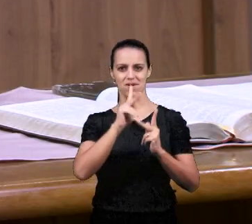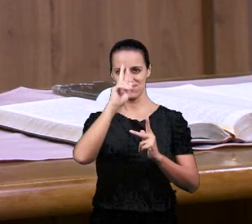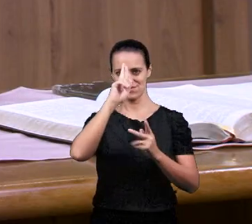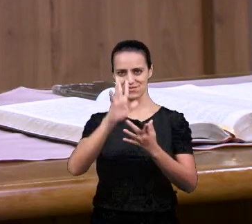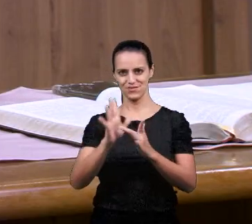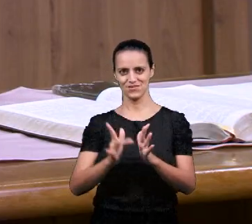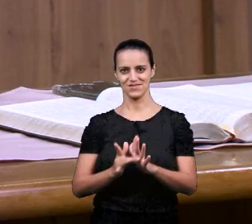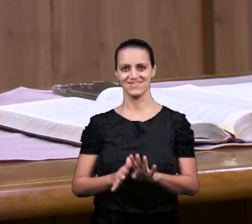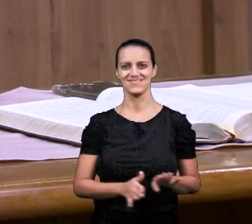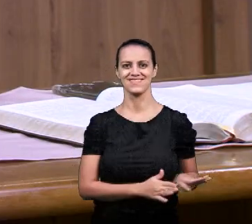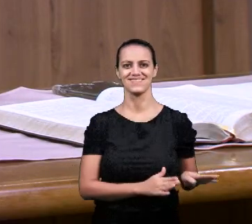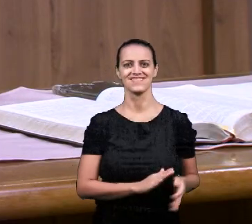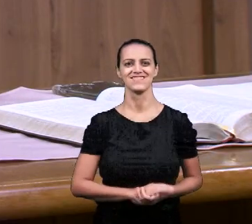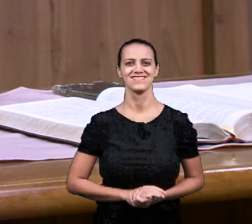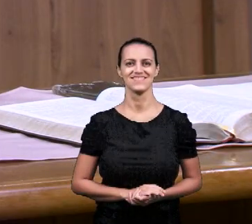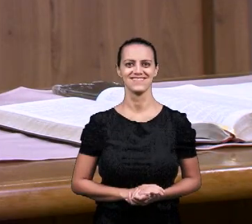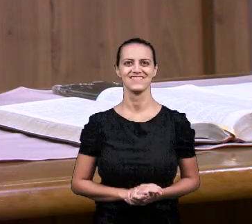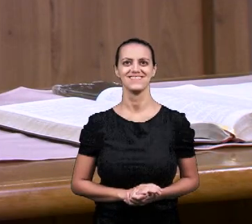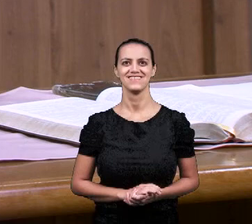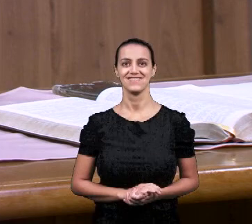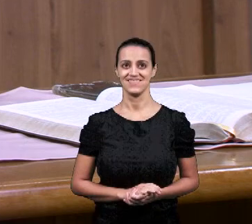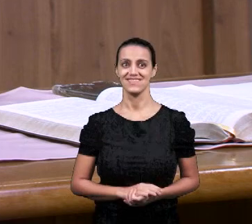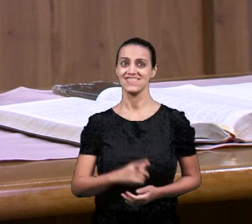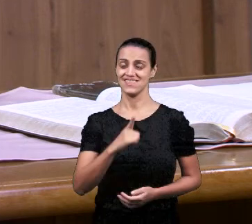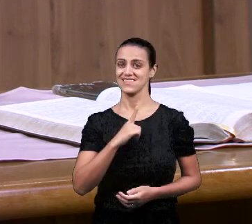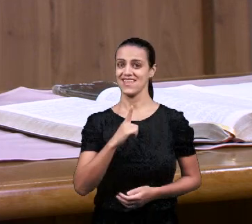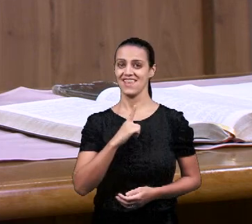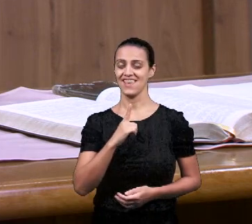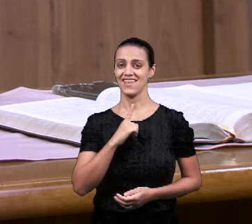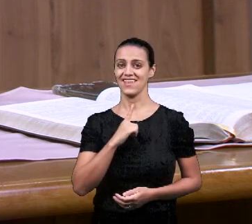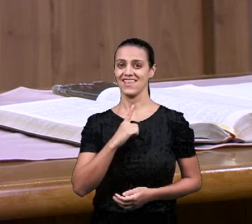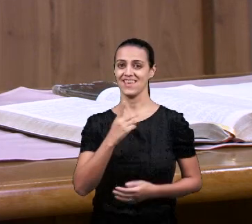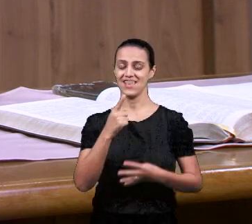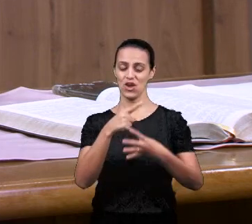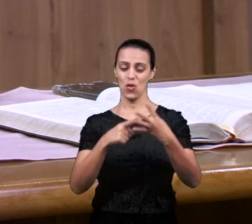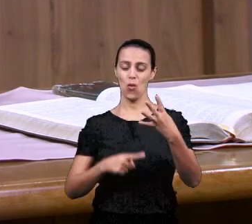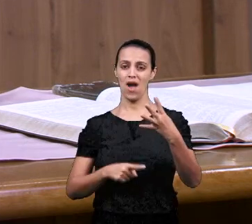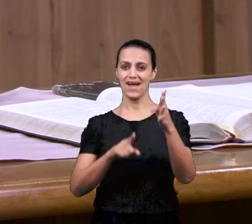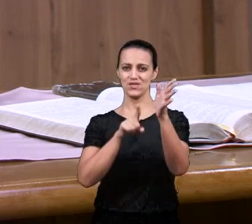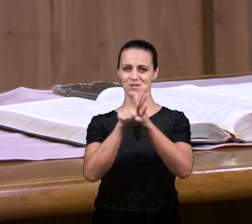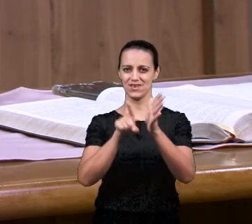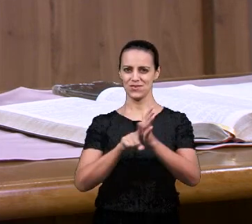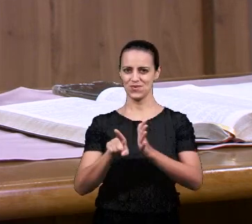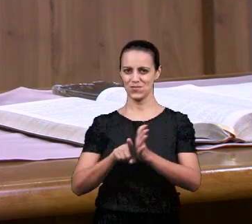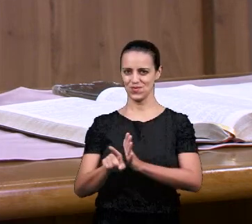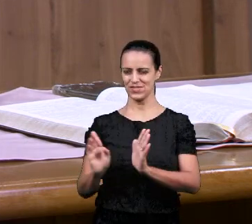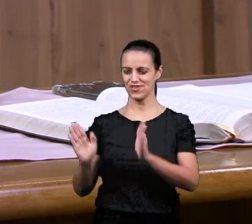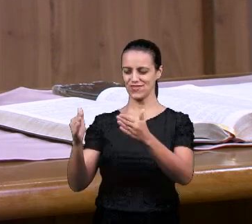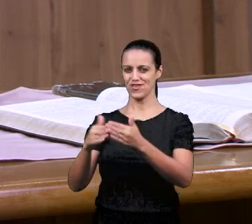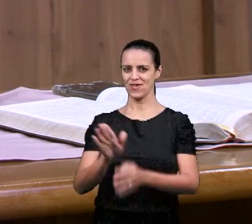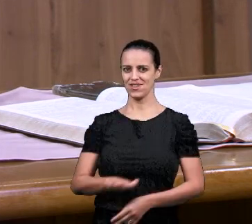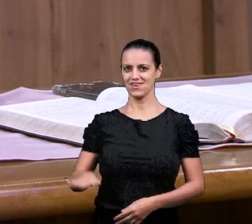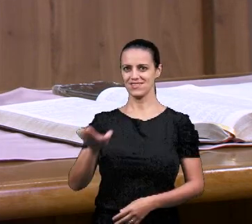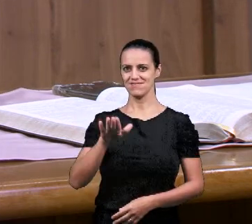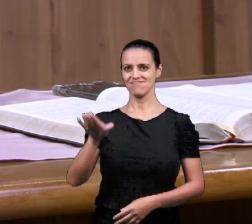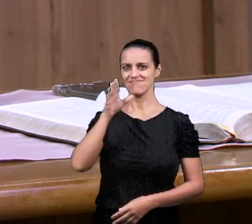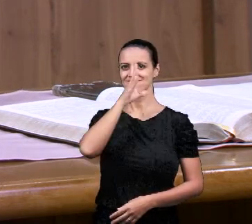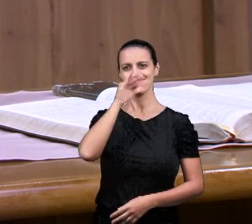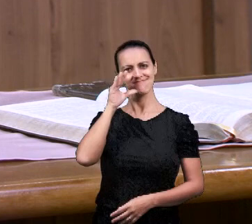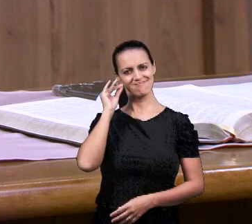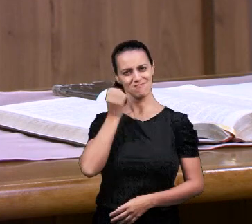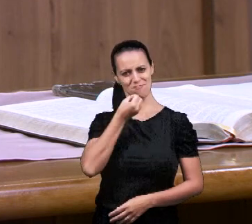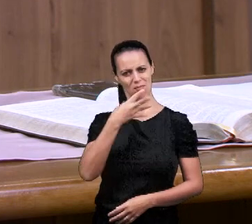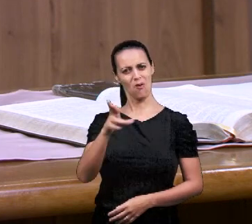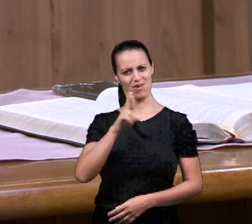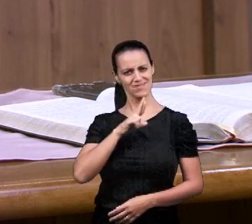Jésus. Très bien, mes frères. Nos 4 premières questions destinées aux enfants intermédiaires et adolescents ont été très